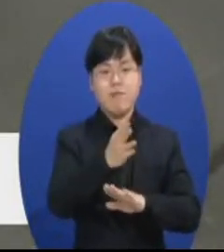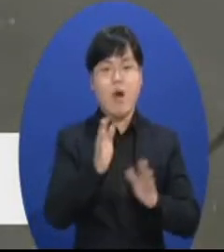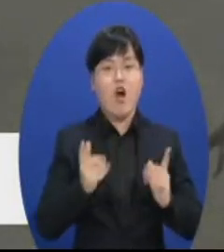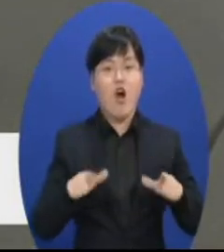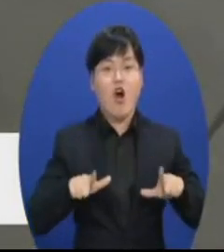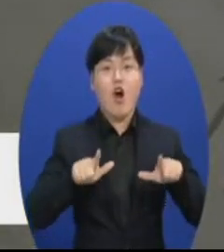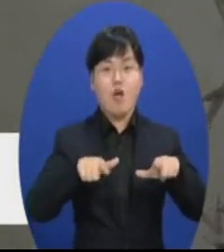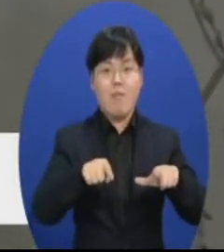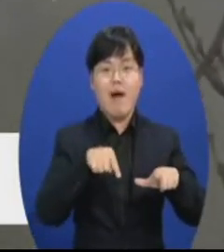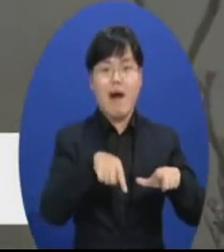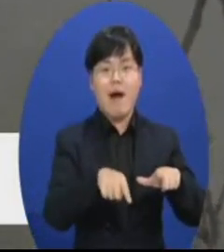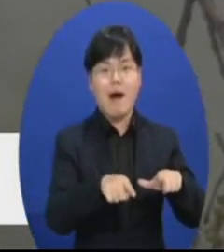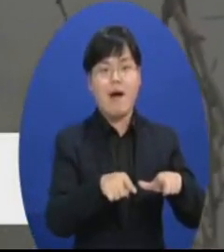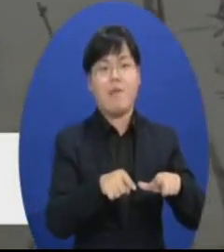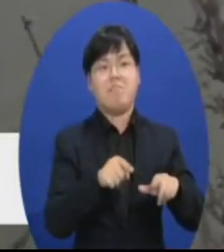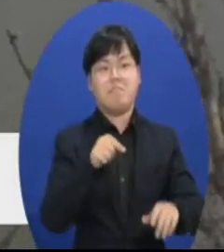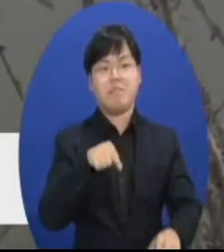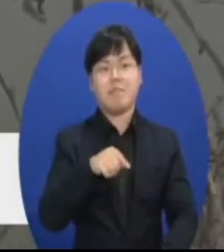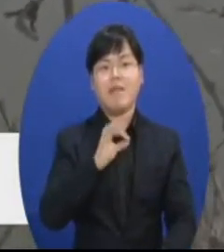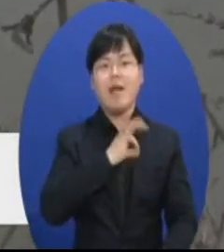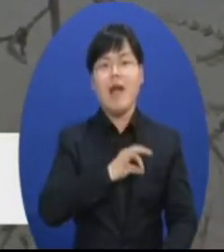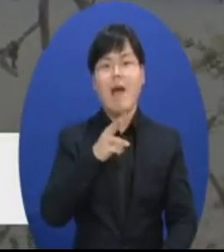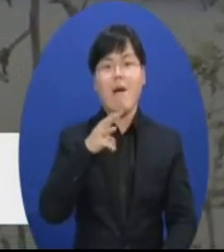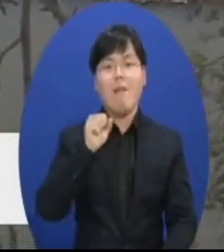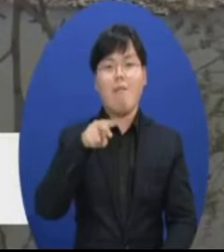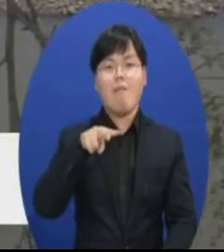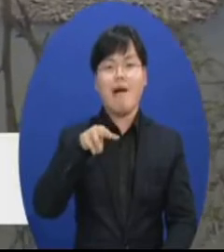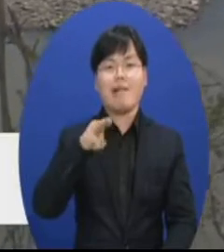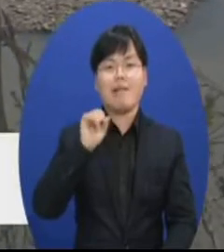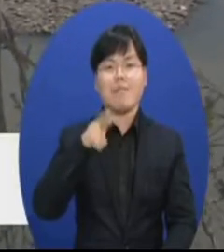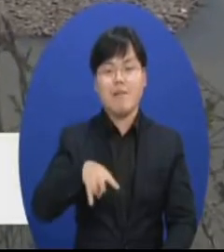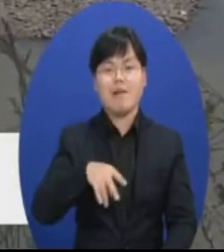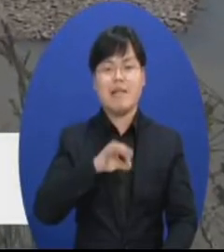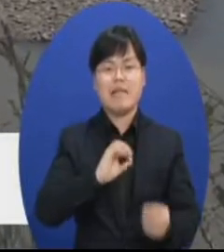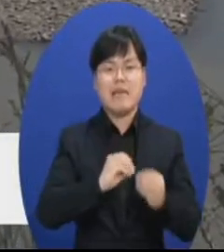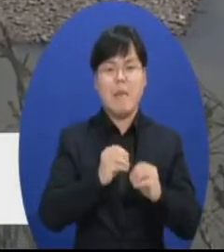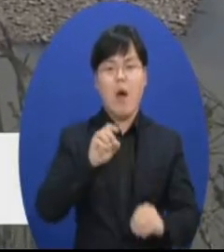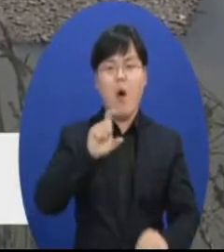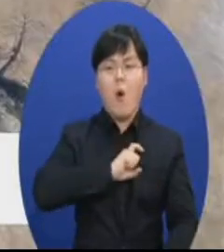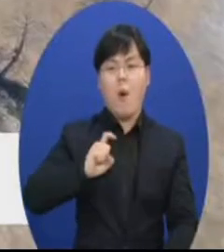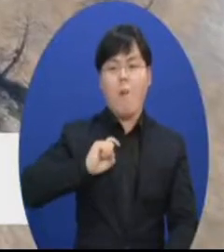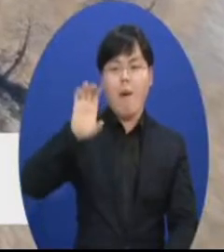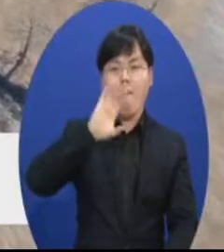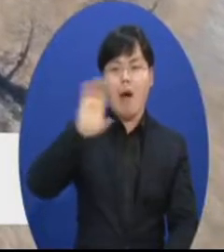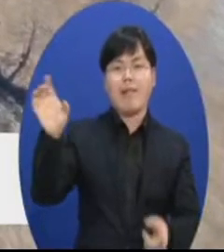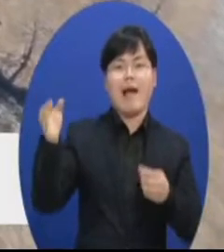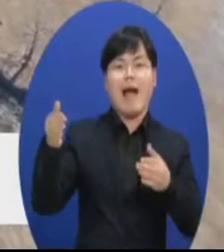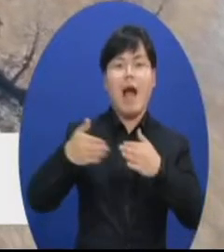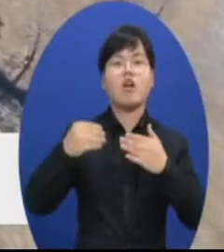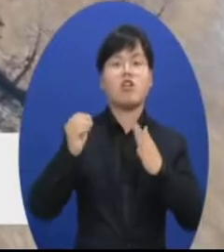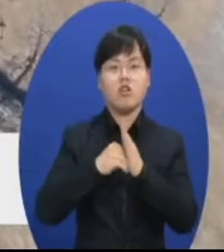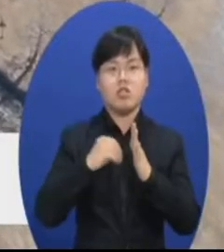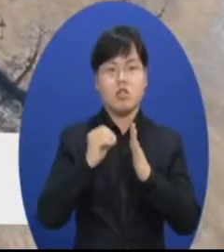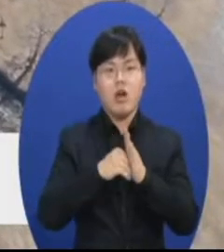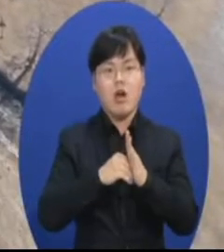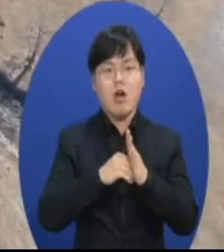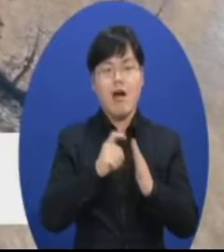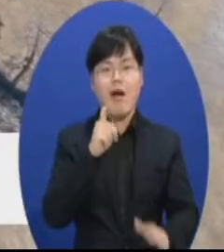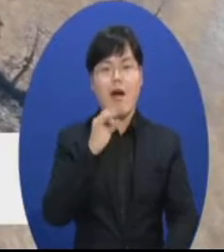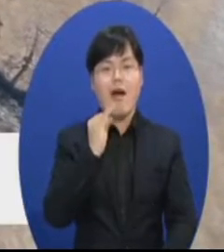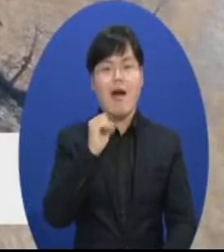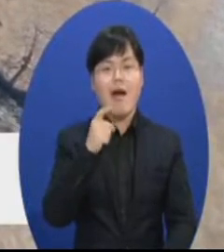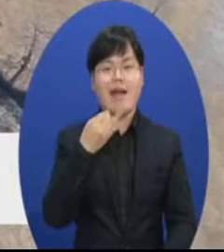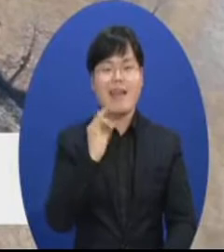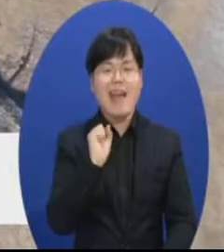тулд туулын сав газар түгээмэл тархас дашт малтмал олборлож байгаа аж ахуй нэгжүүдийг нэг мөр цэцлэх ёстой. Нөгөө талаар харьяа цэвэрлэх